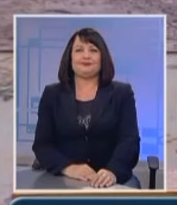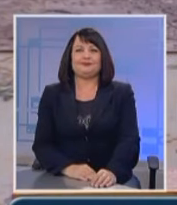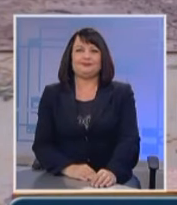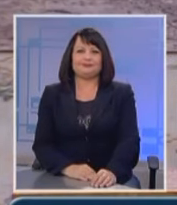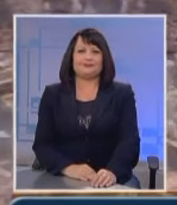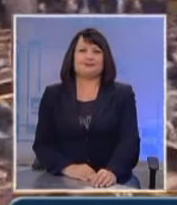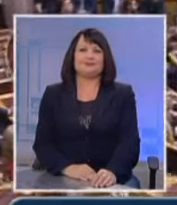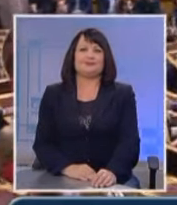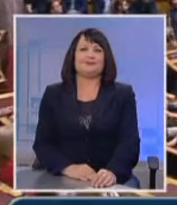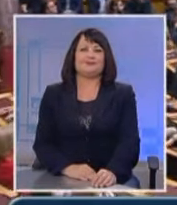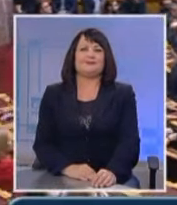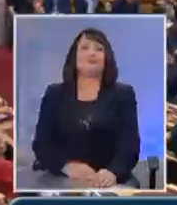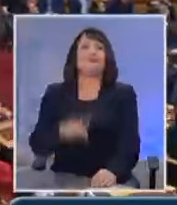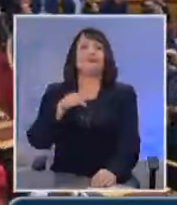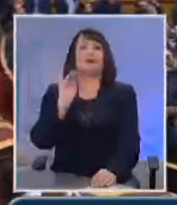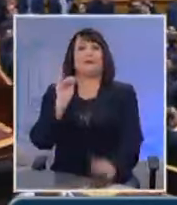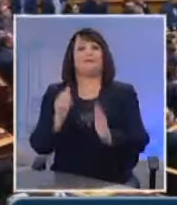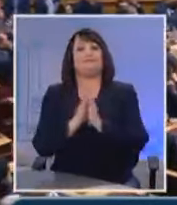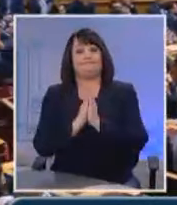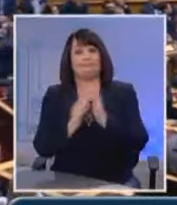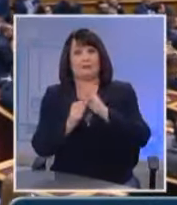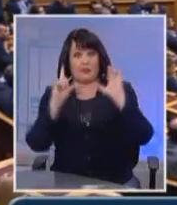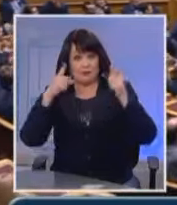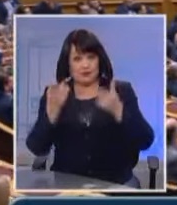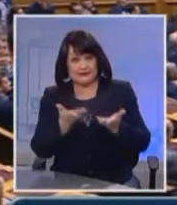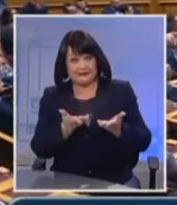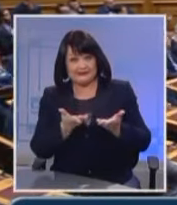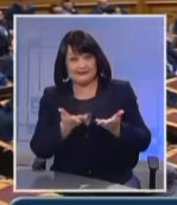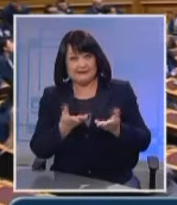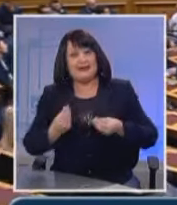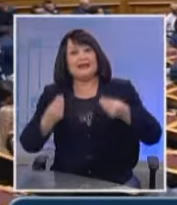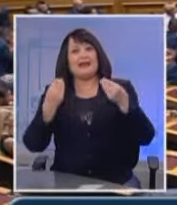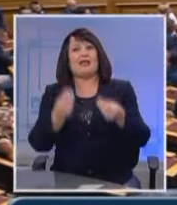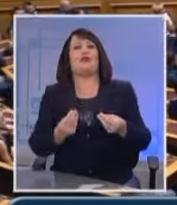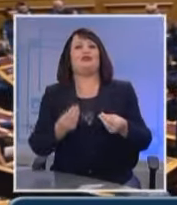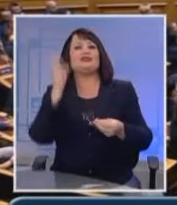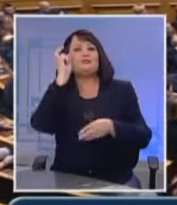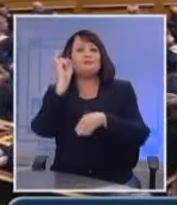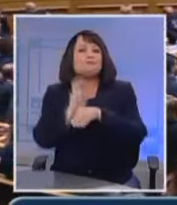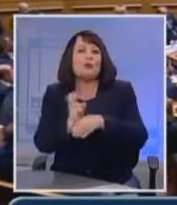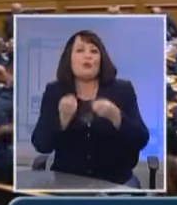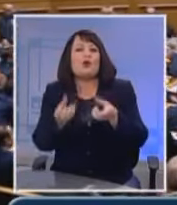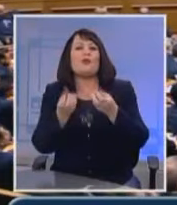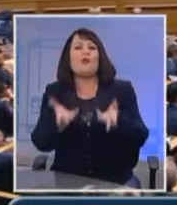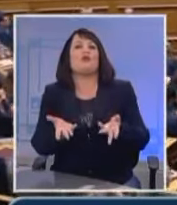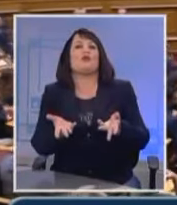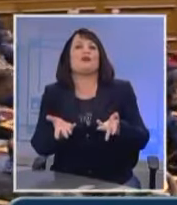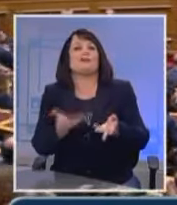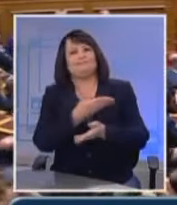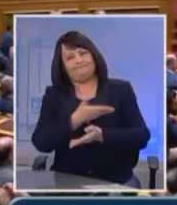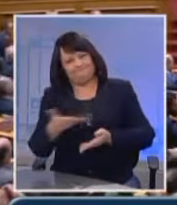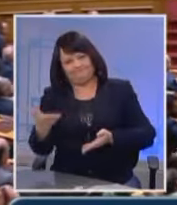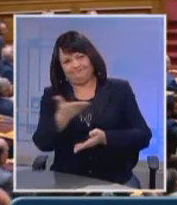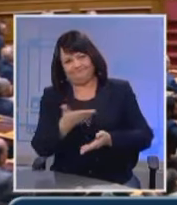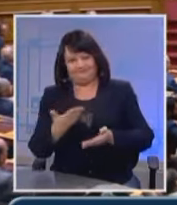Παρακαλείται η αυτού εξοχώτης, ο Πρόεδρος της Δημοκρατίας, για την επίδοση των αναμνηστικών δώρων, ξεκινώντας από